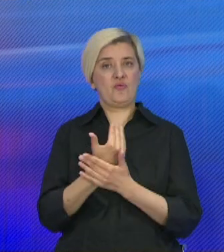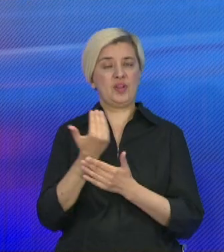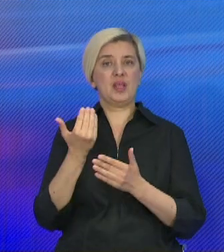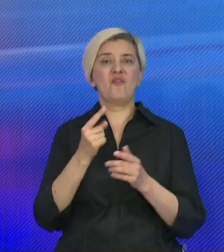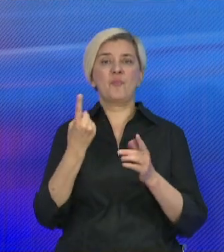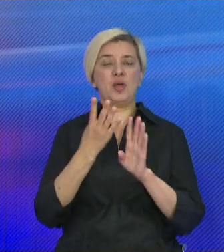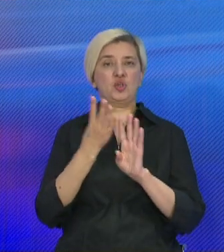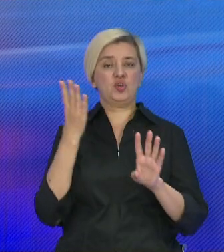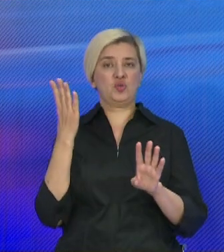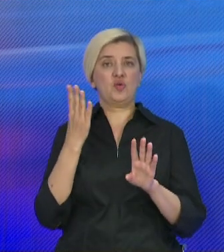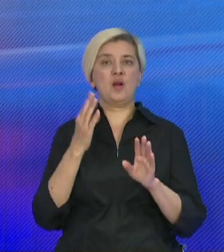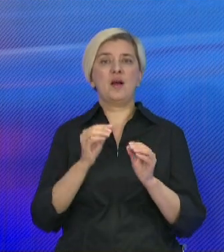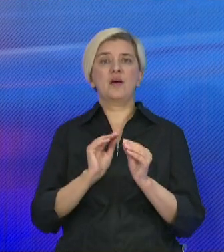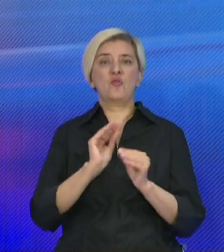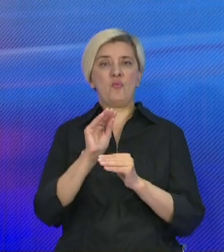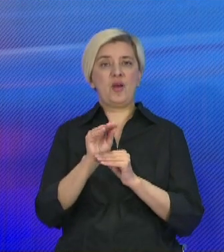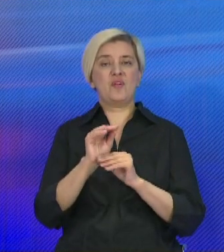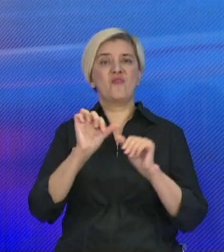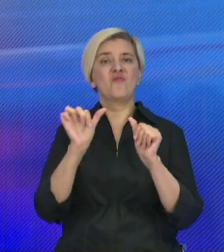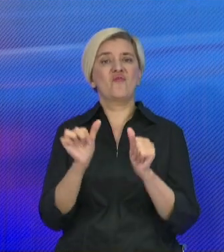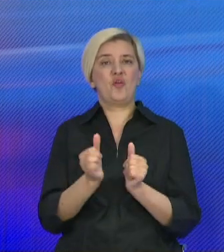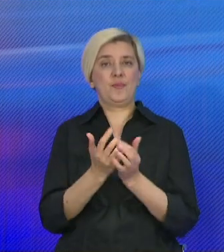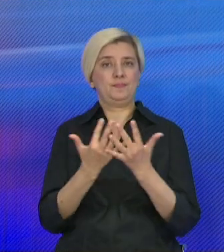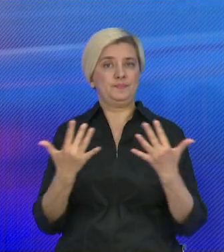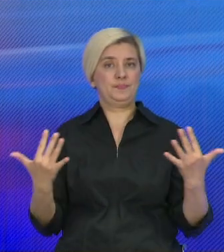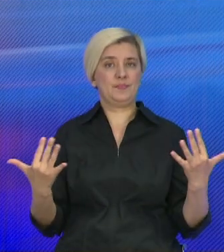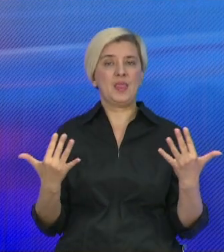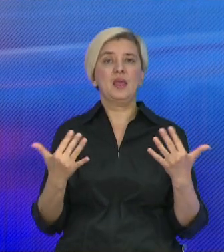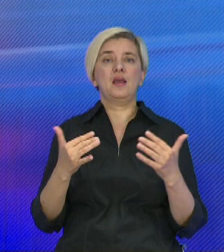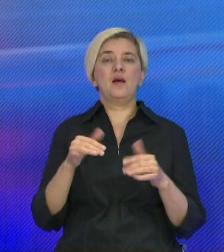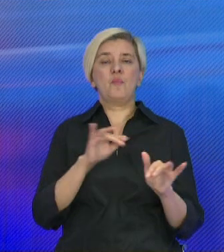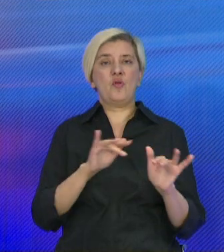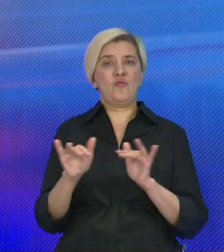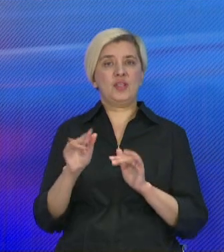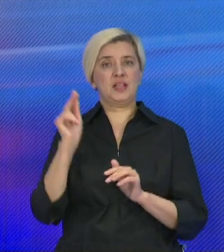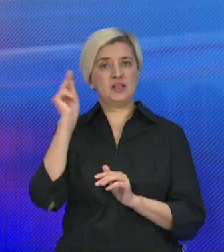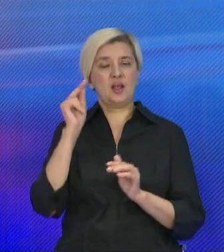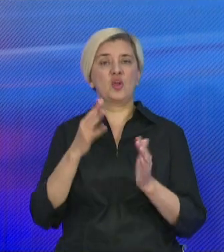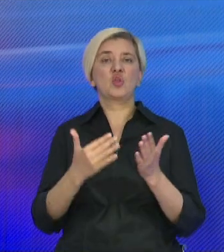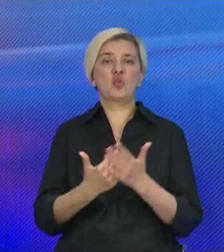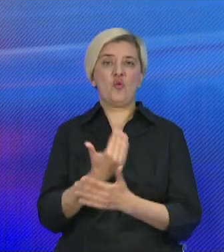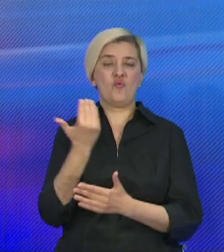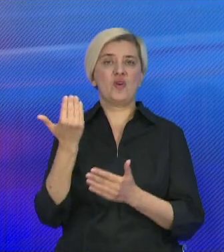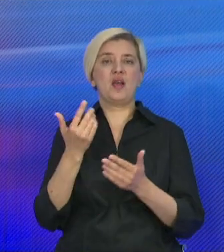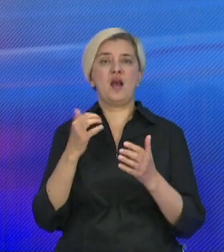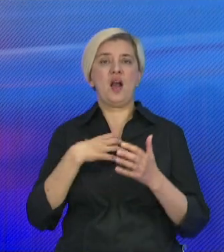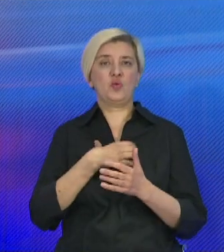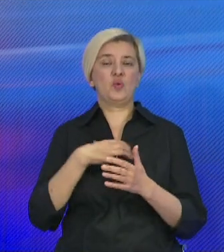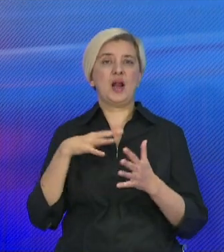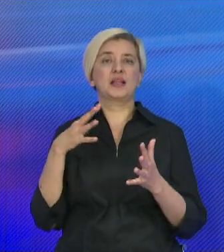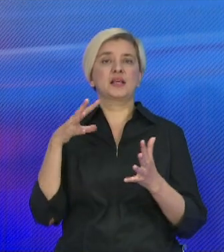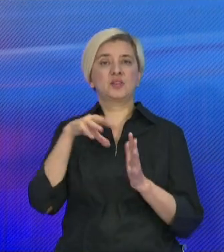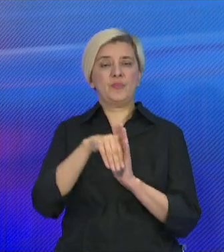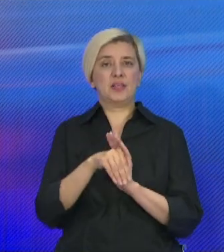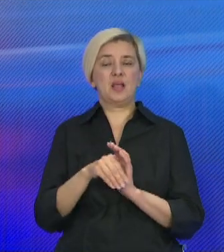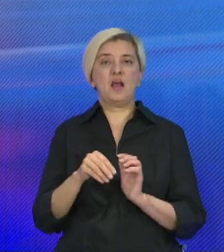первую чергу разнастаили формы проведения занятков, наполнили новым актуальным зместом. Из года в год организаторы школы